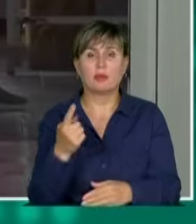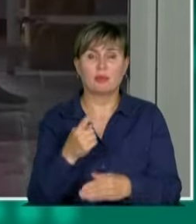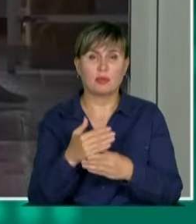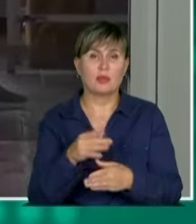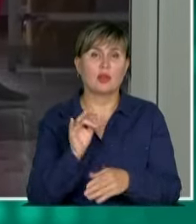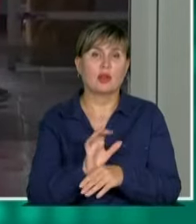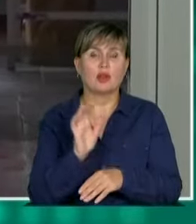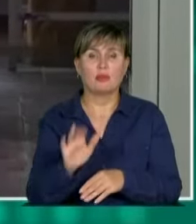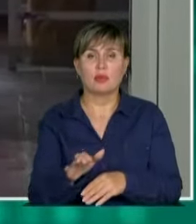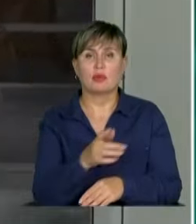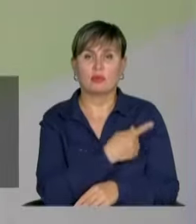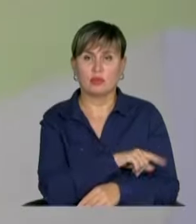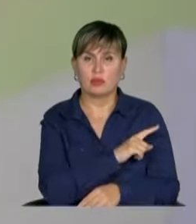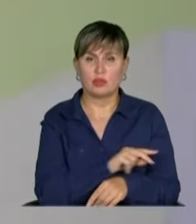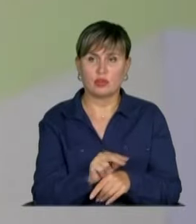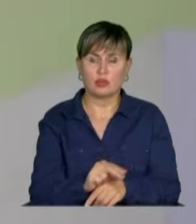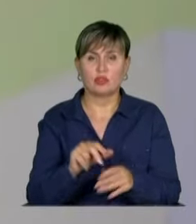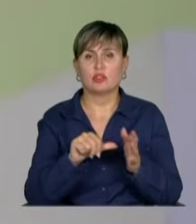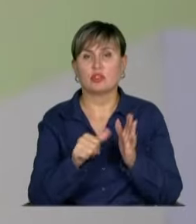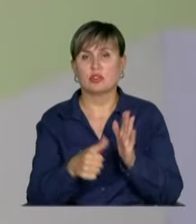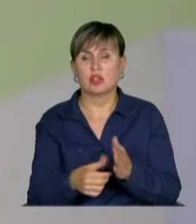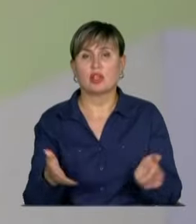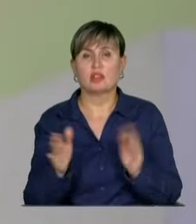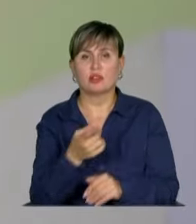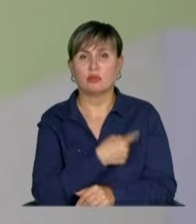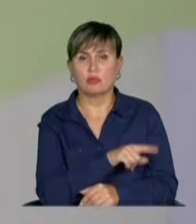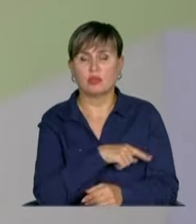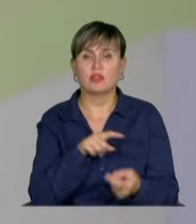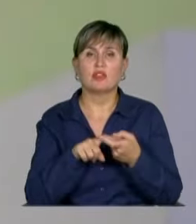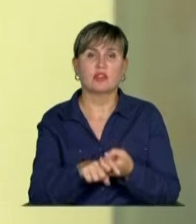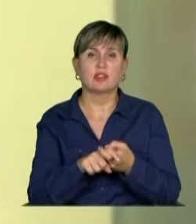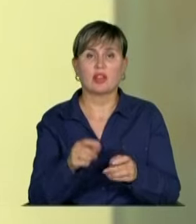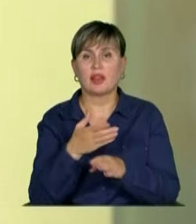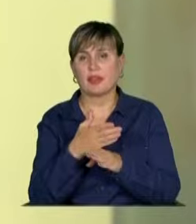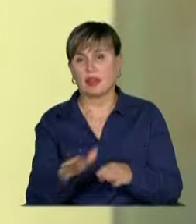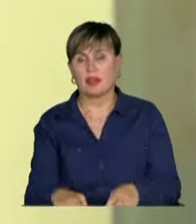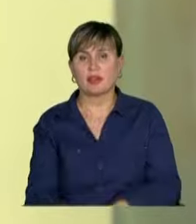направили на амбулаторное лечение. 16 остались в больнице в инфекционном отделении.